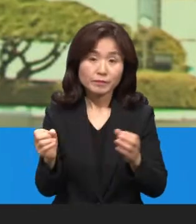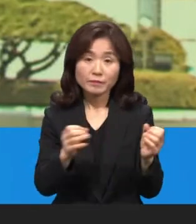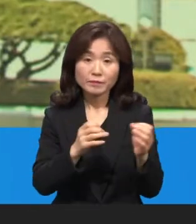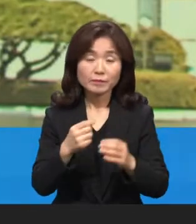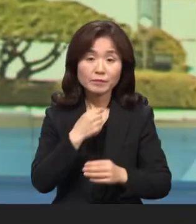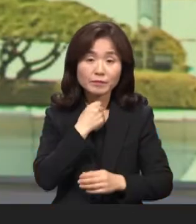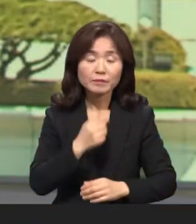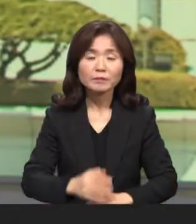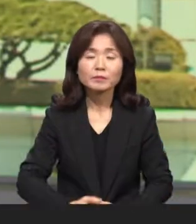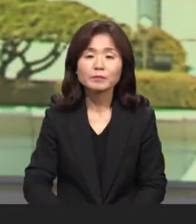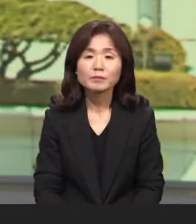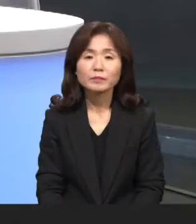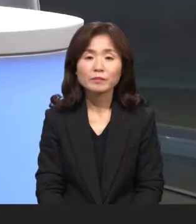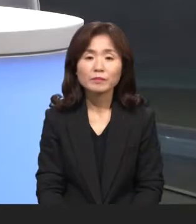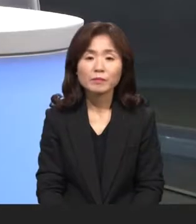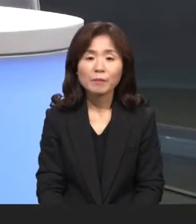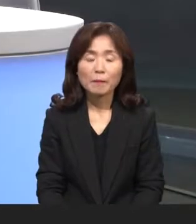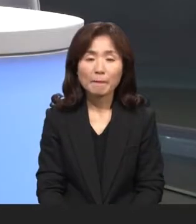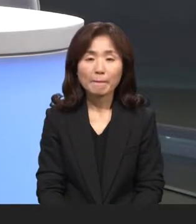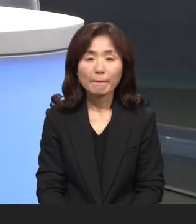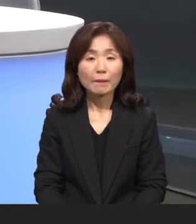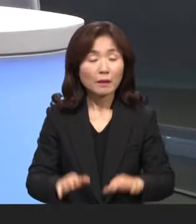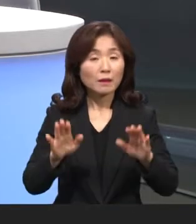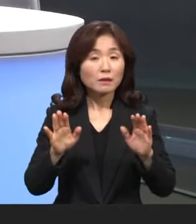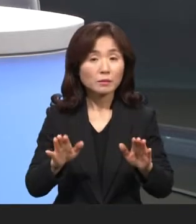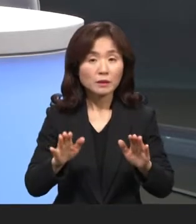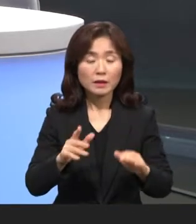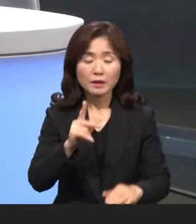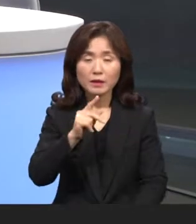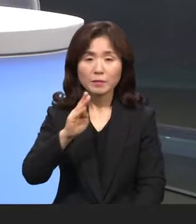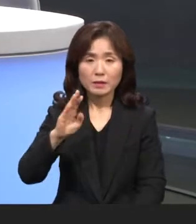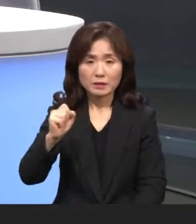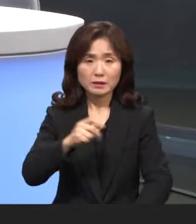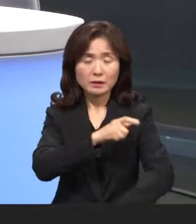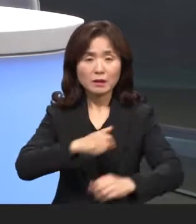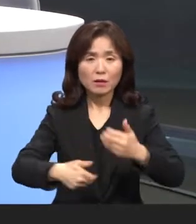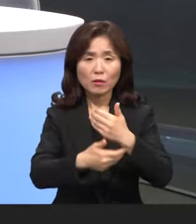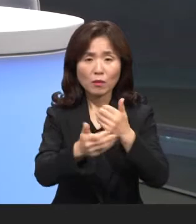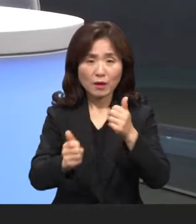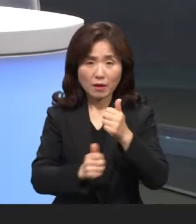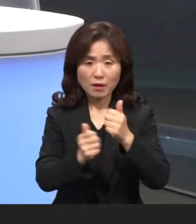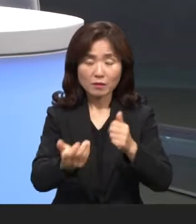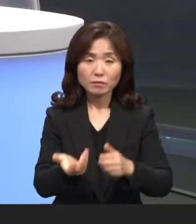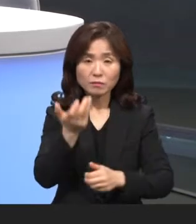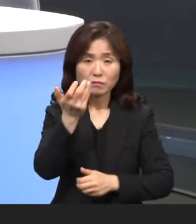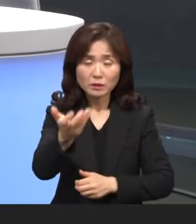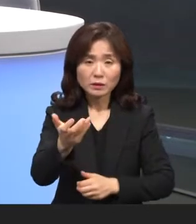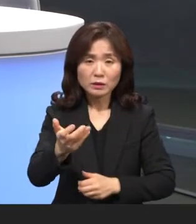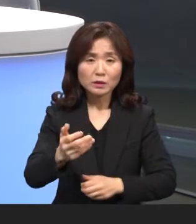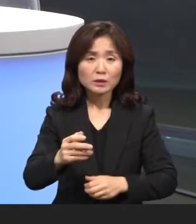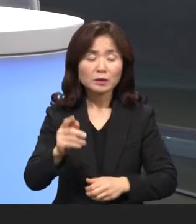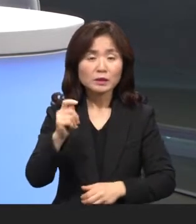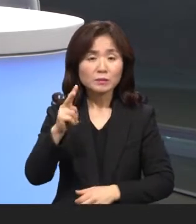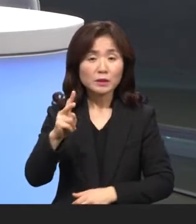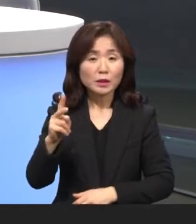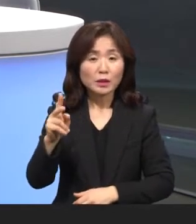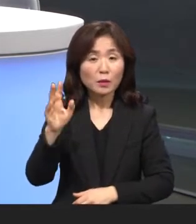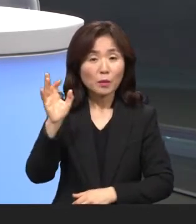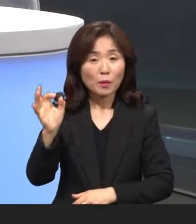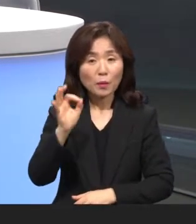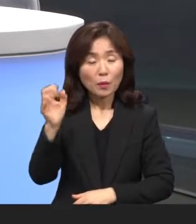나눠보겠습니다 자 환기 자 이번에 kbs 이사회에 상정된 수십 유 주 정안 정확히 어떤 내용들이